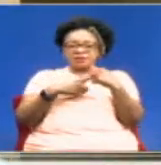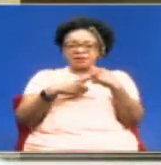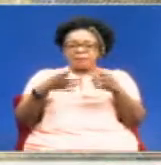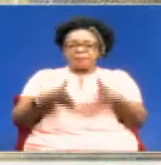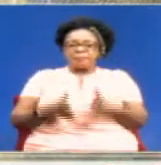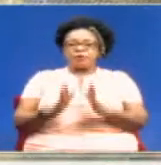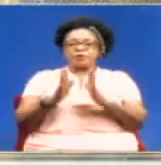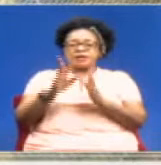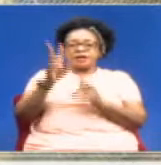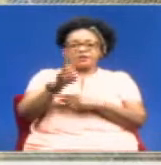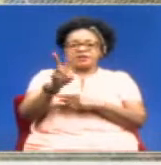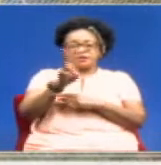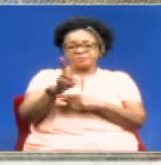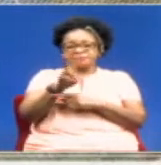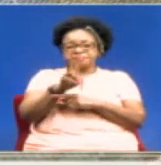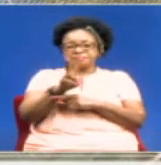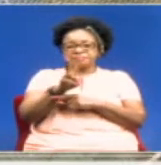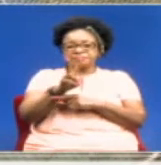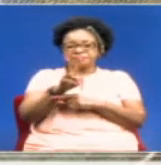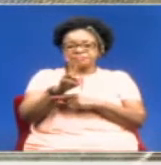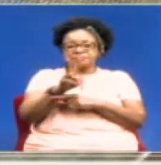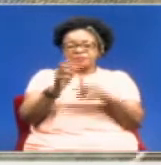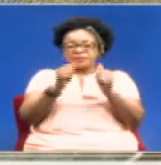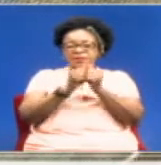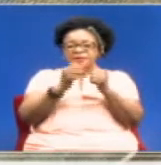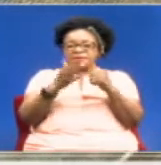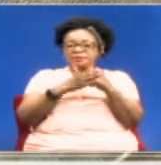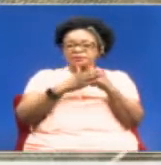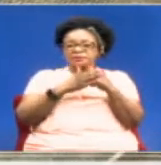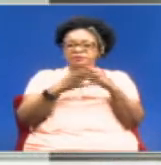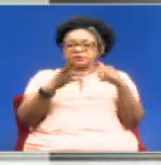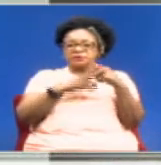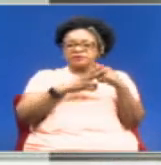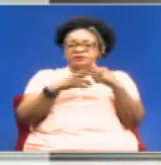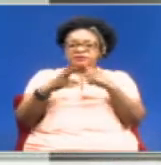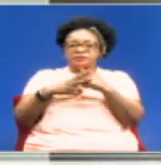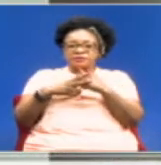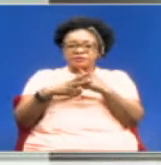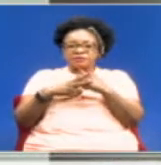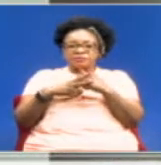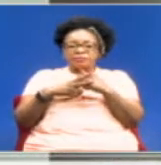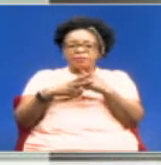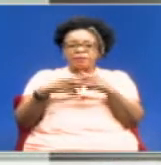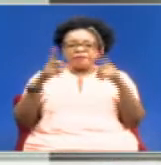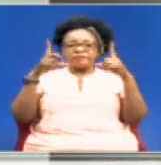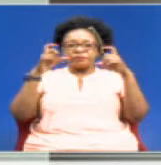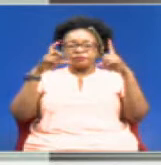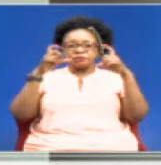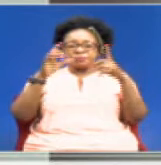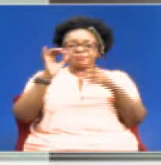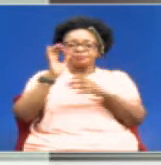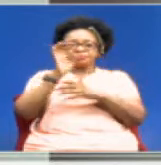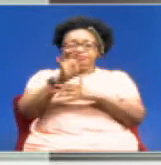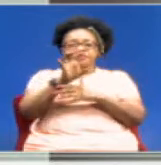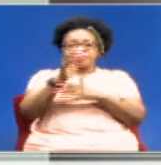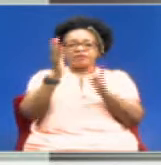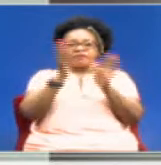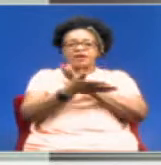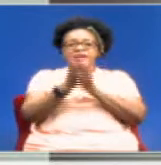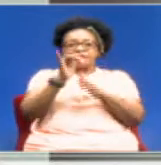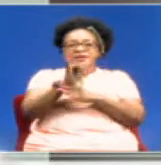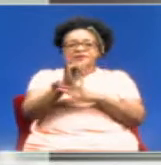kaunti ya Vihiga mwaka ukiwa 1977. Picha hii ipo kwenye orodha ya faili hiyo,